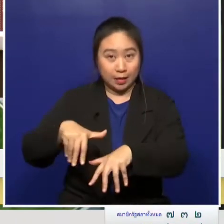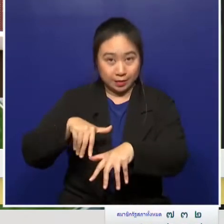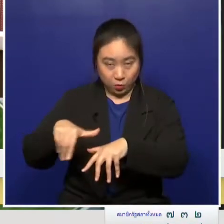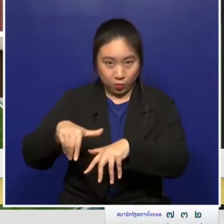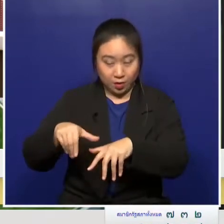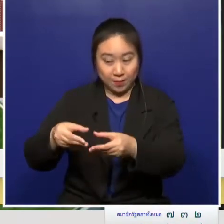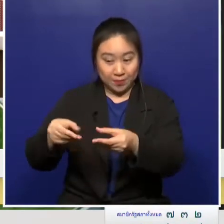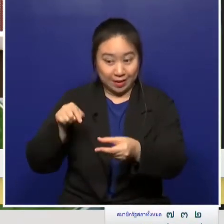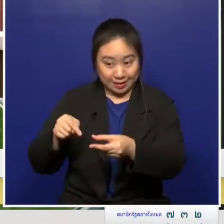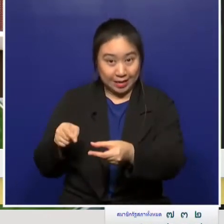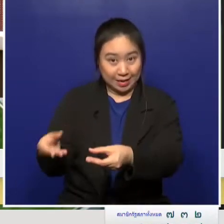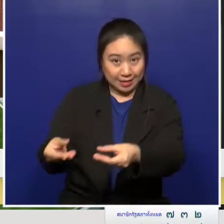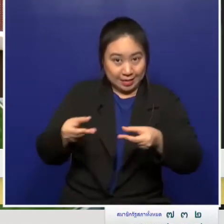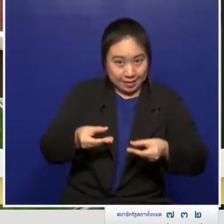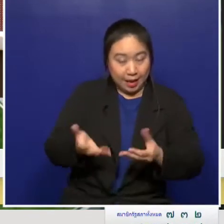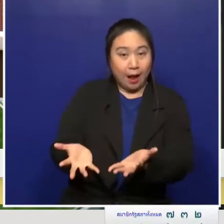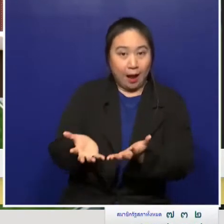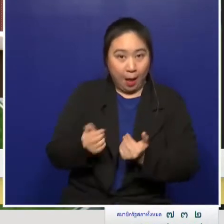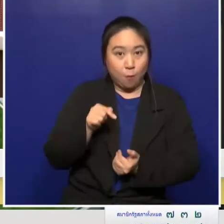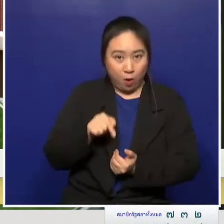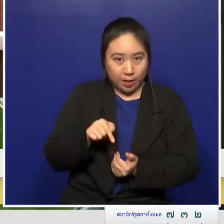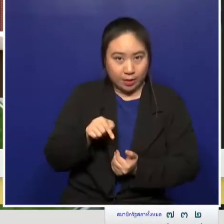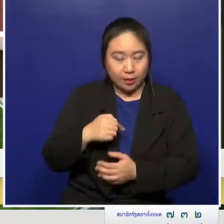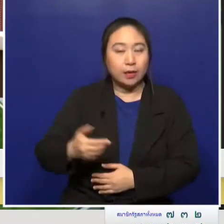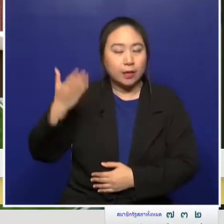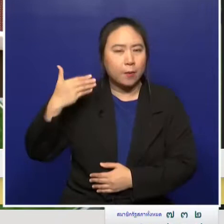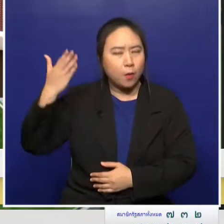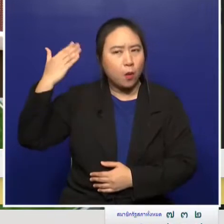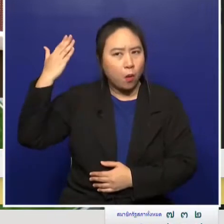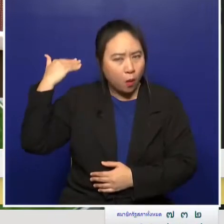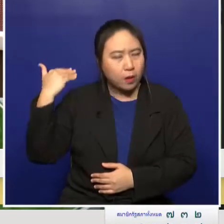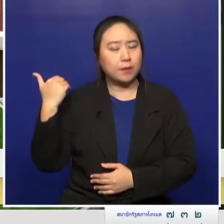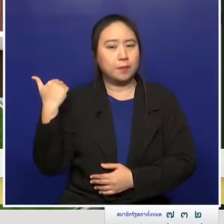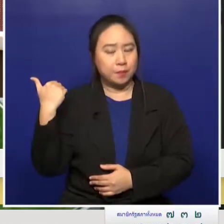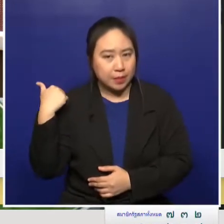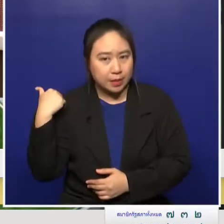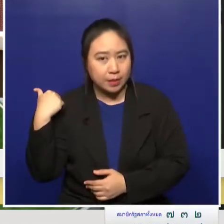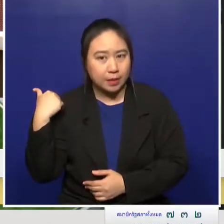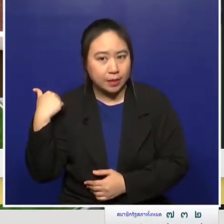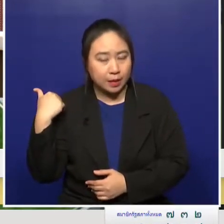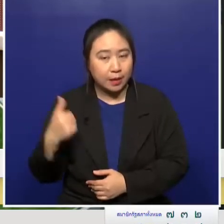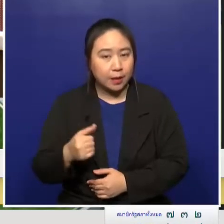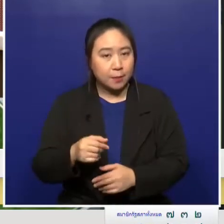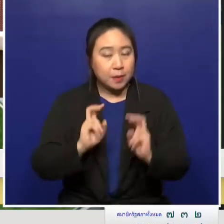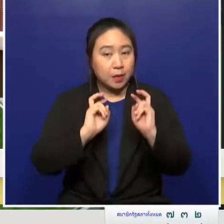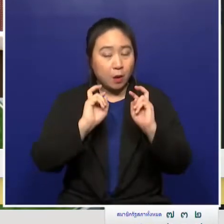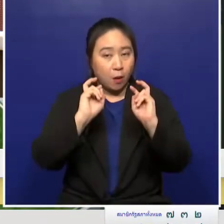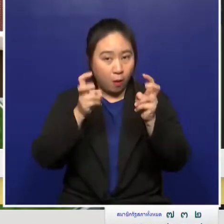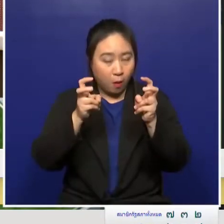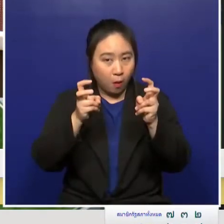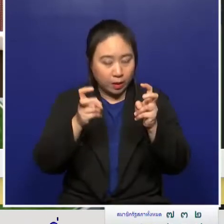าในทางปฏิบัติที่ผ่านมาก็รวมยัตติที่มีหลักการตร